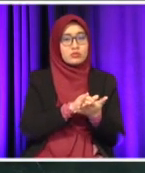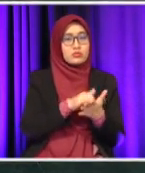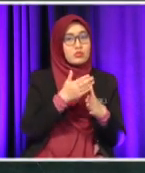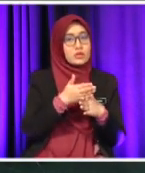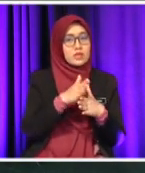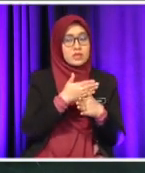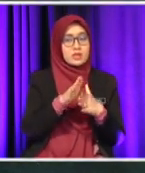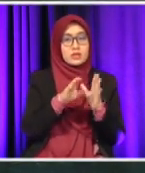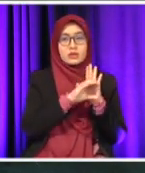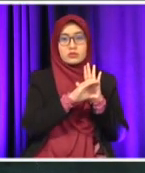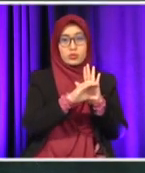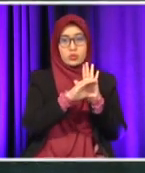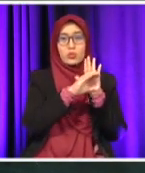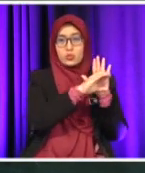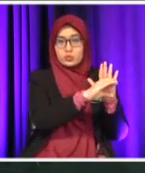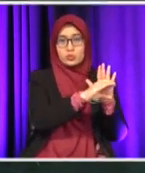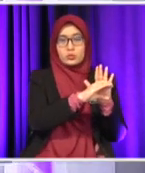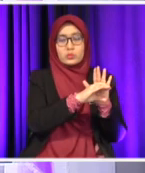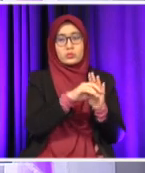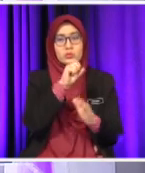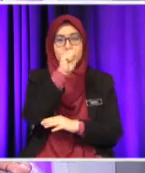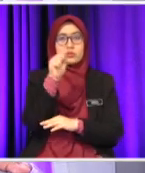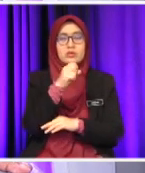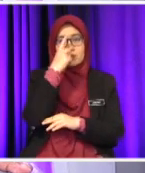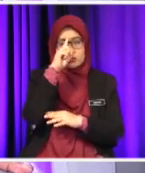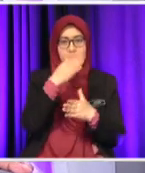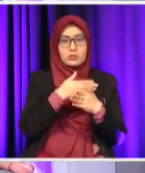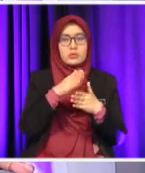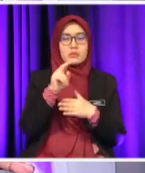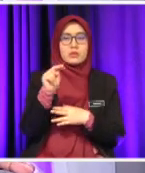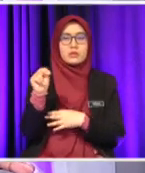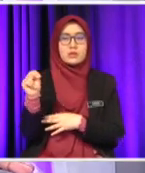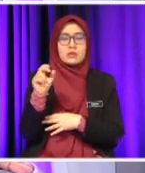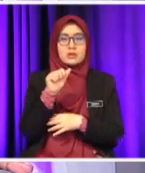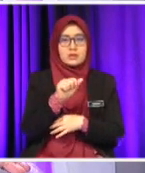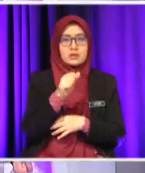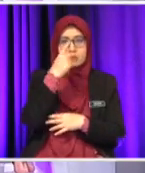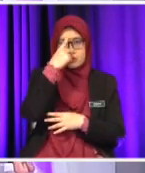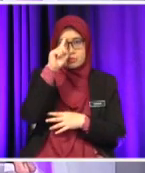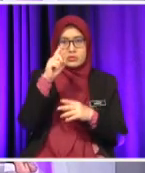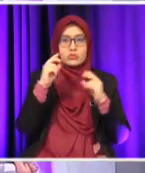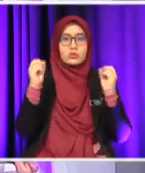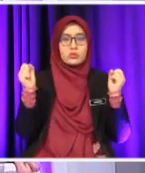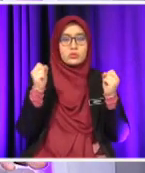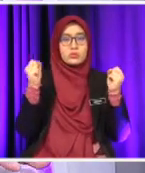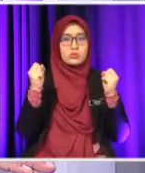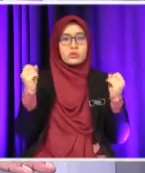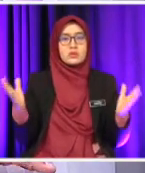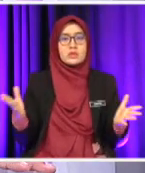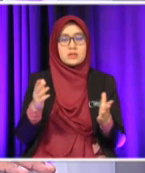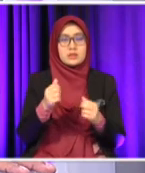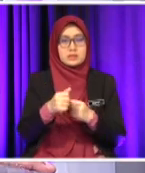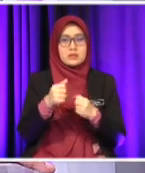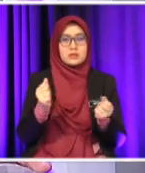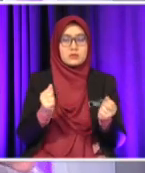contoh-contoh soal dan untuk bagian e berkaitan menghias akuarium bersama